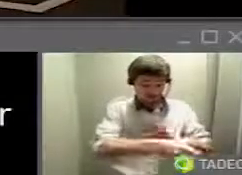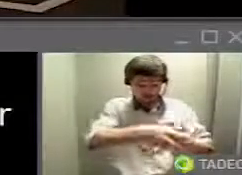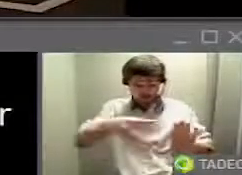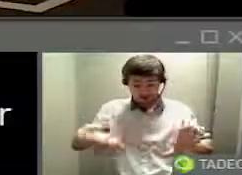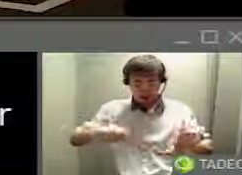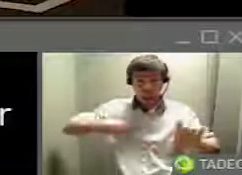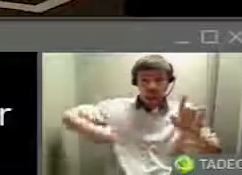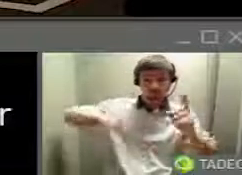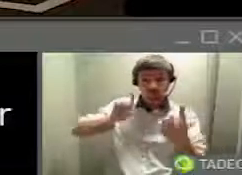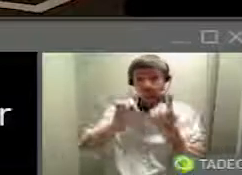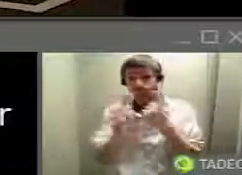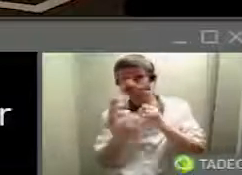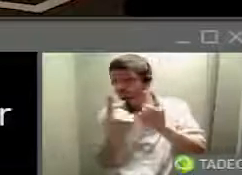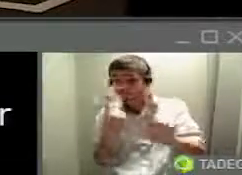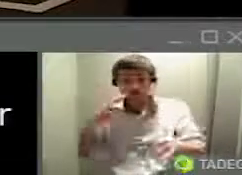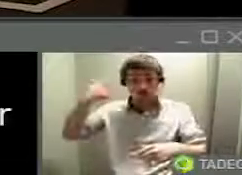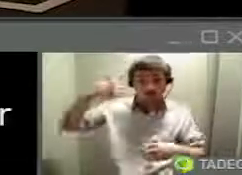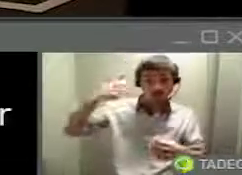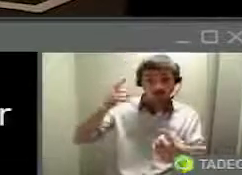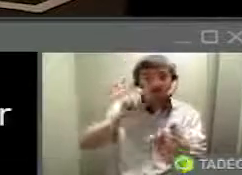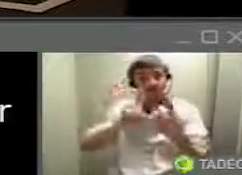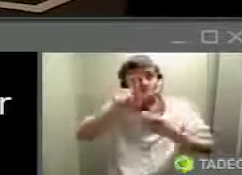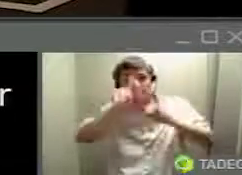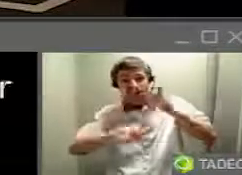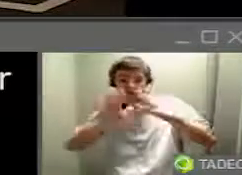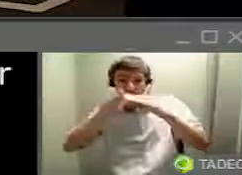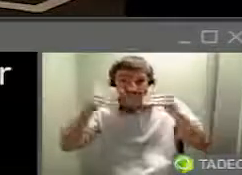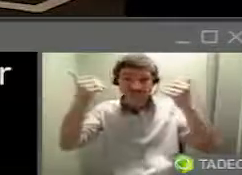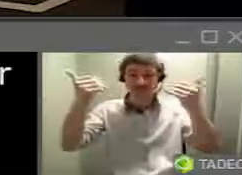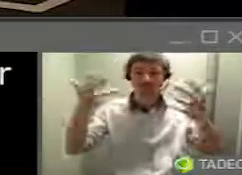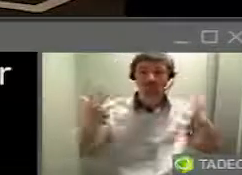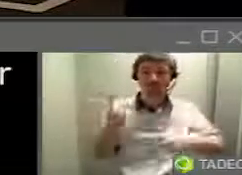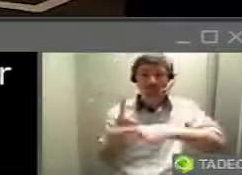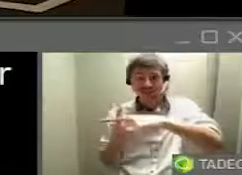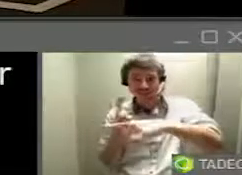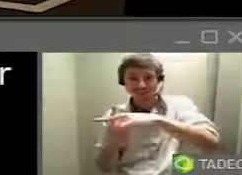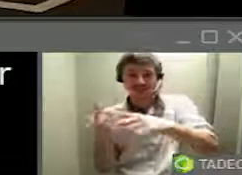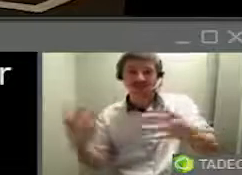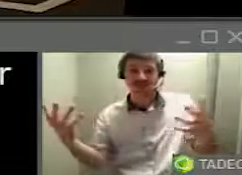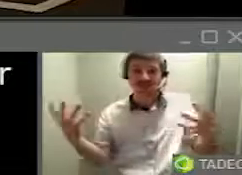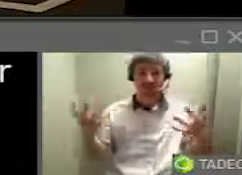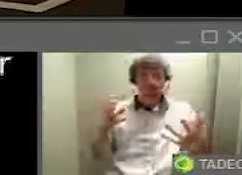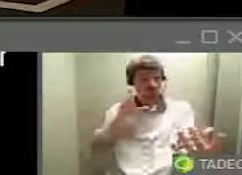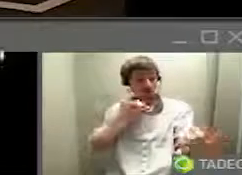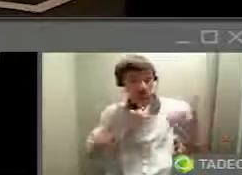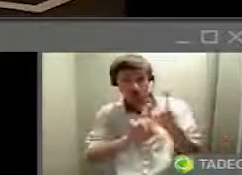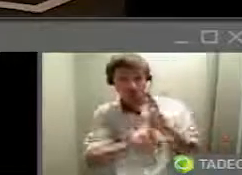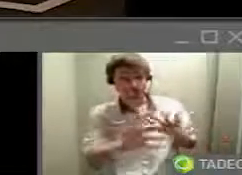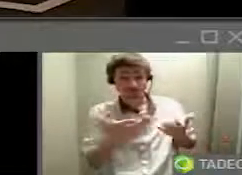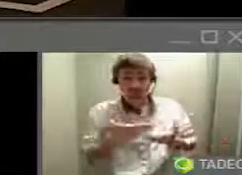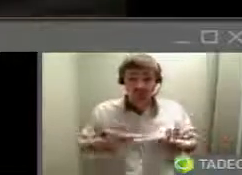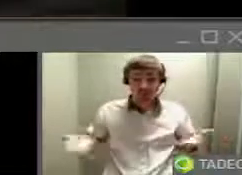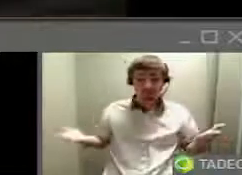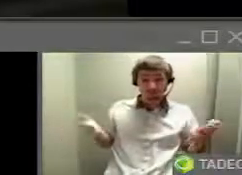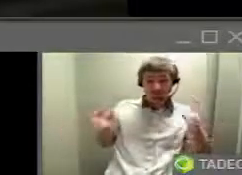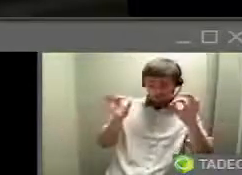que des regards amicaux ou complices ou simplement qui croisent une personne sans mettre un regard